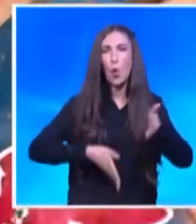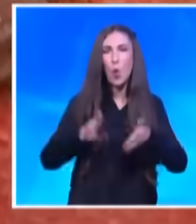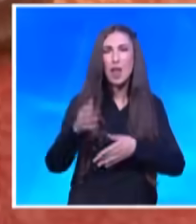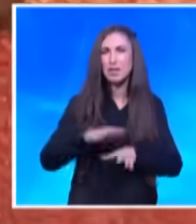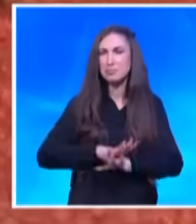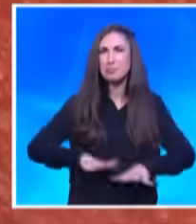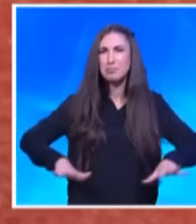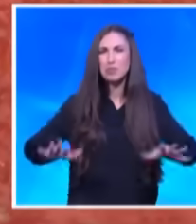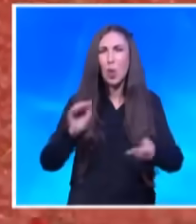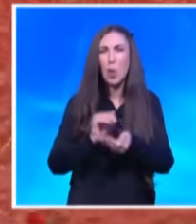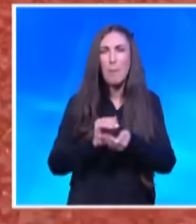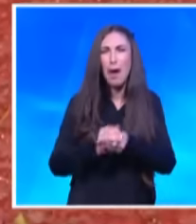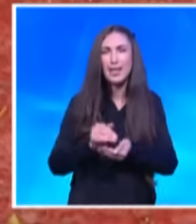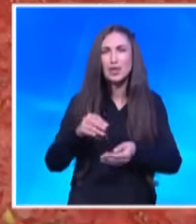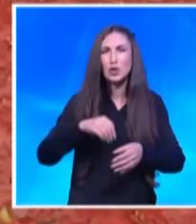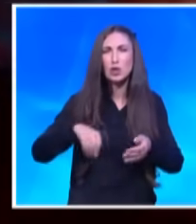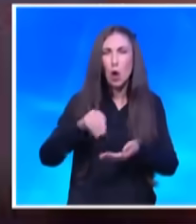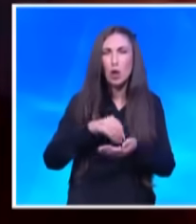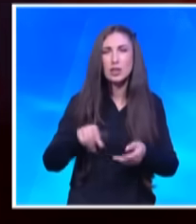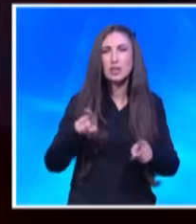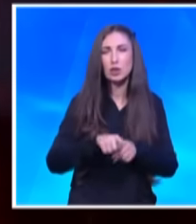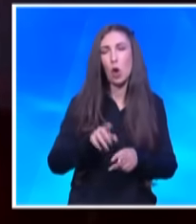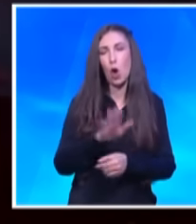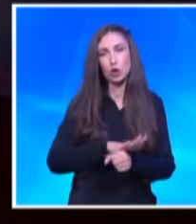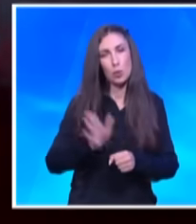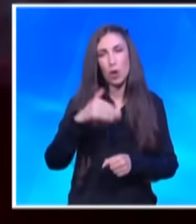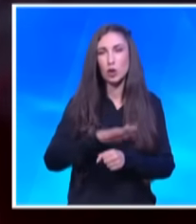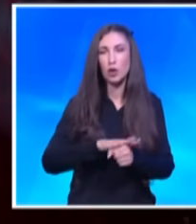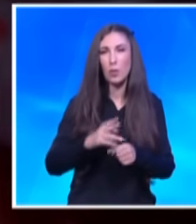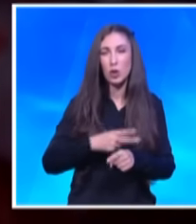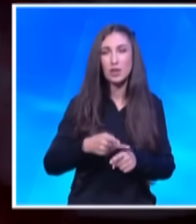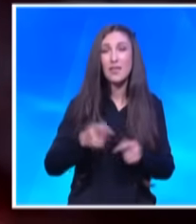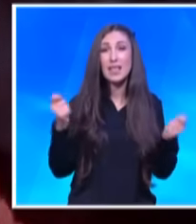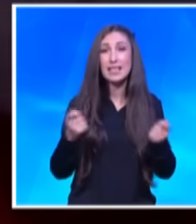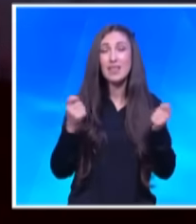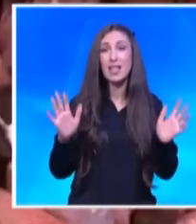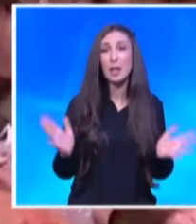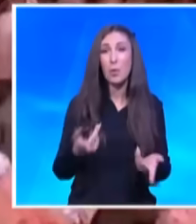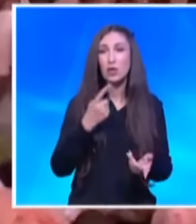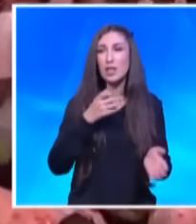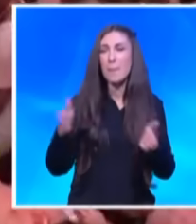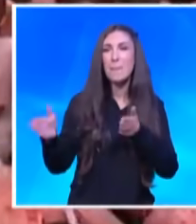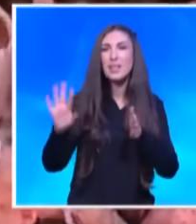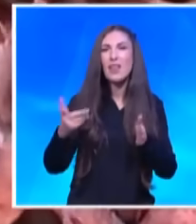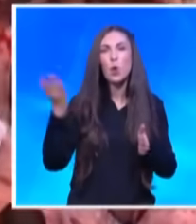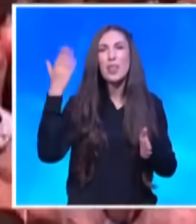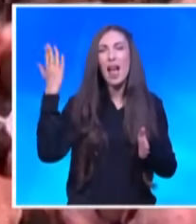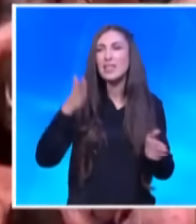потънаха в доматен сос, но след това бяха основно почистени. Фестивалът води началото си от междусъседски спор